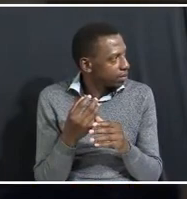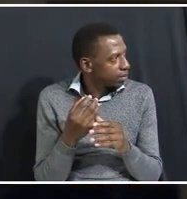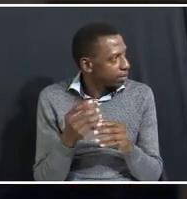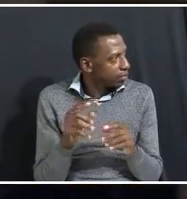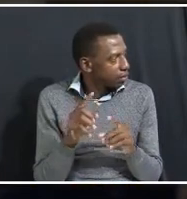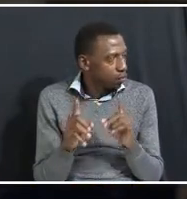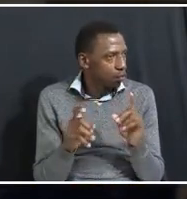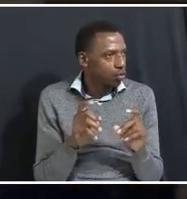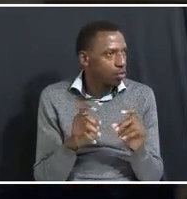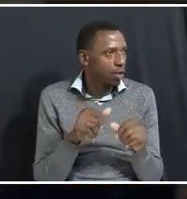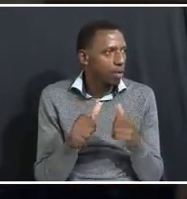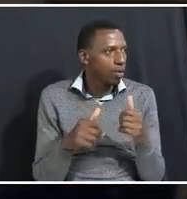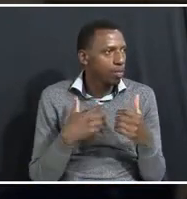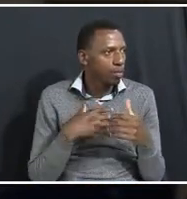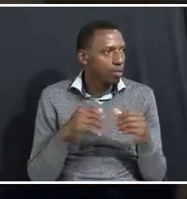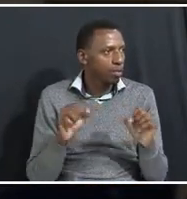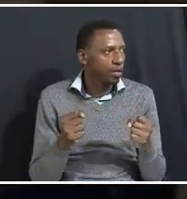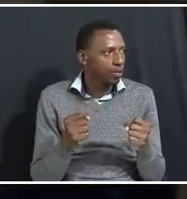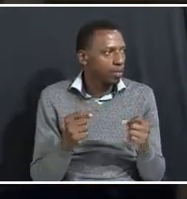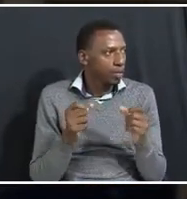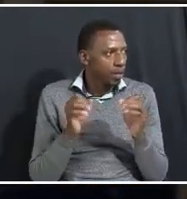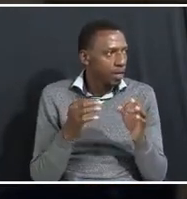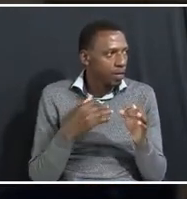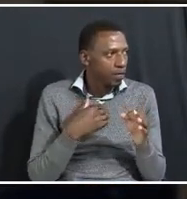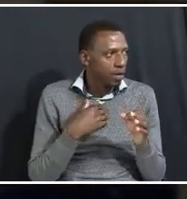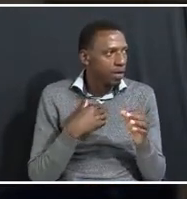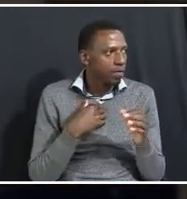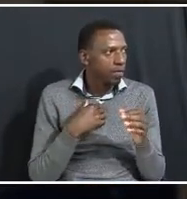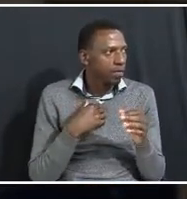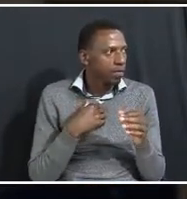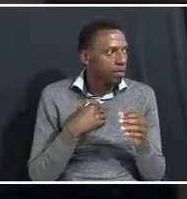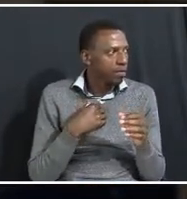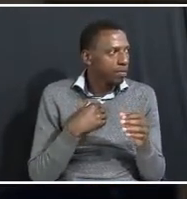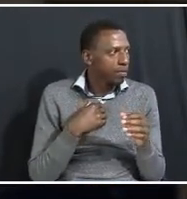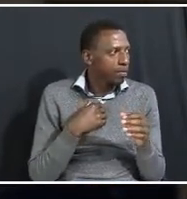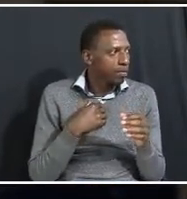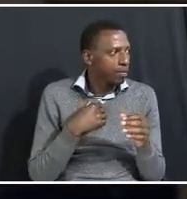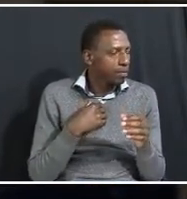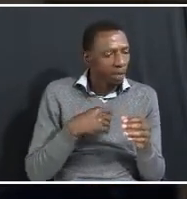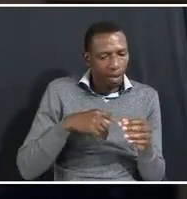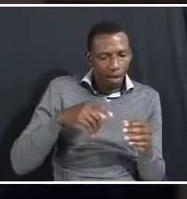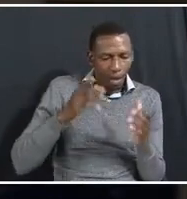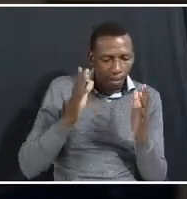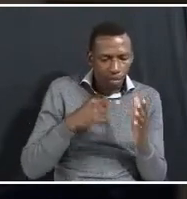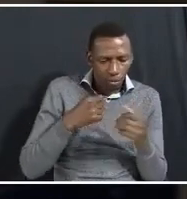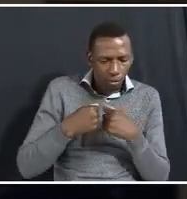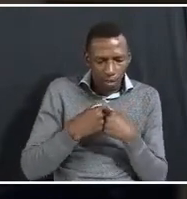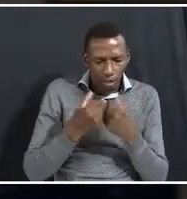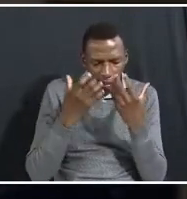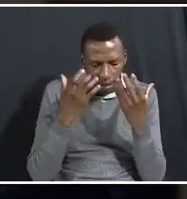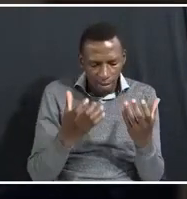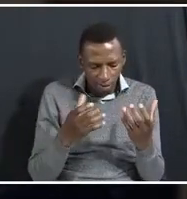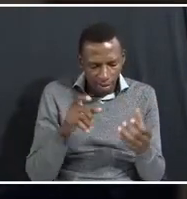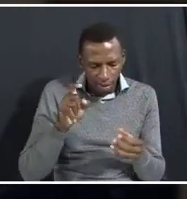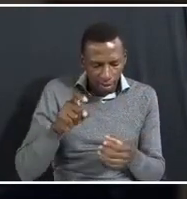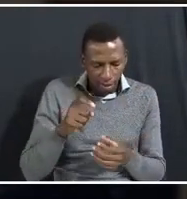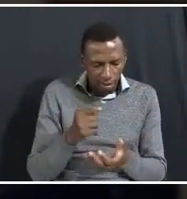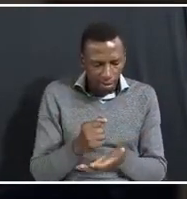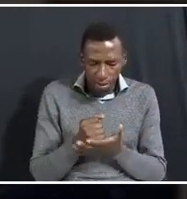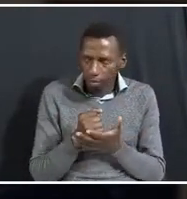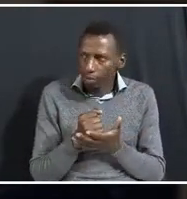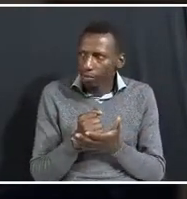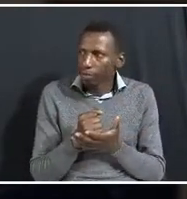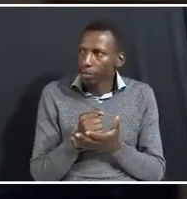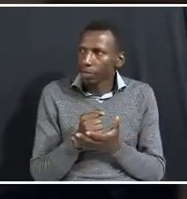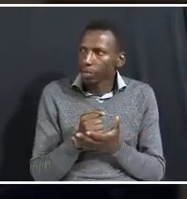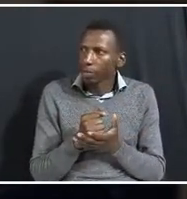Now, suppose there's a needy case ambayo imekuja akatafuta usaidizi akasaidiwa. Now, huwa mnakuwa na